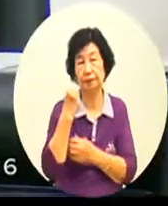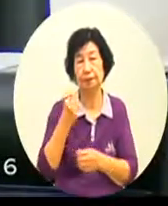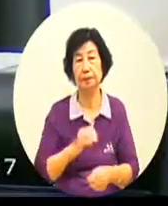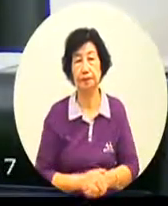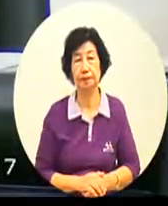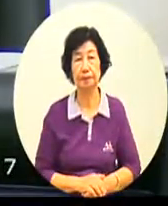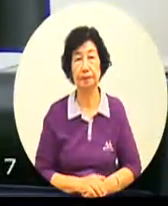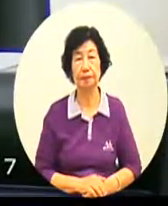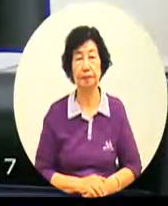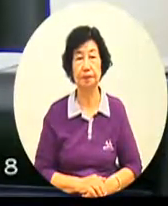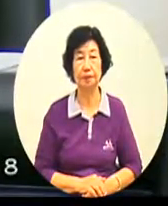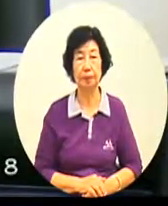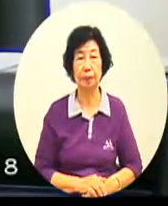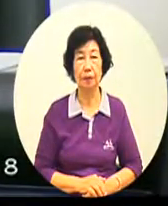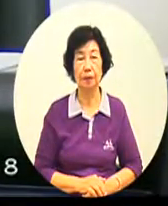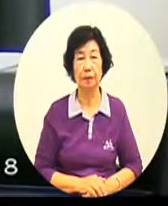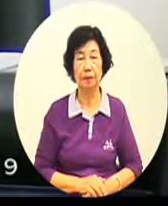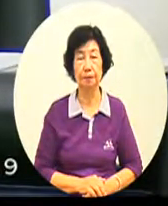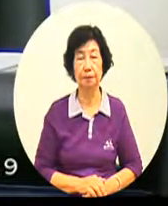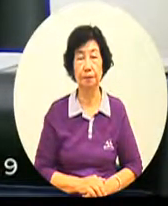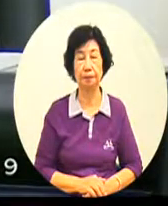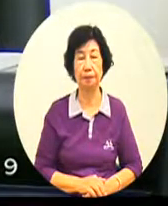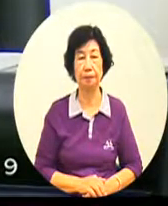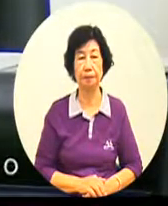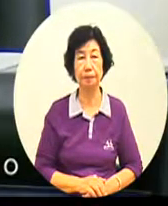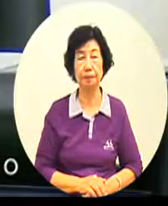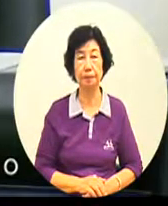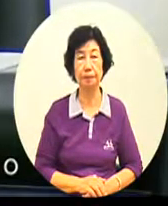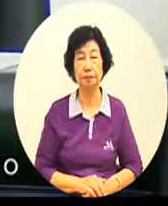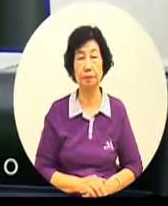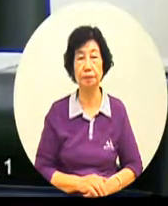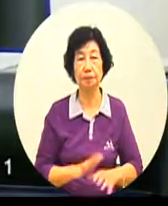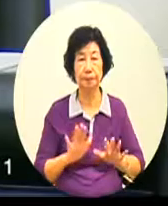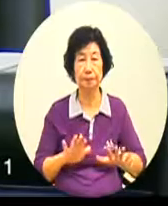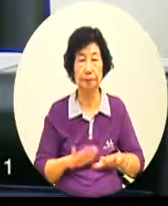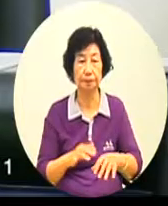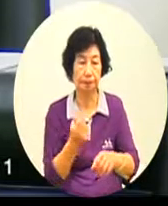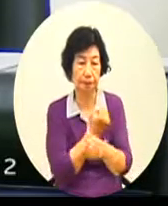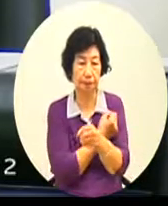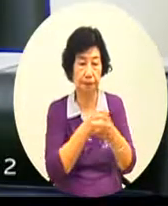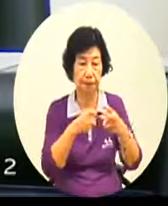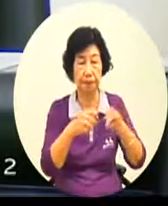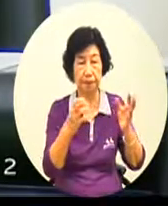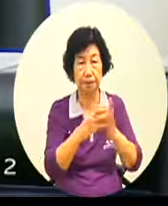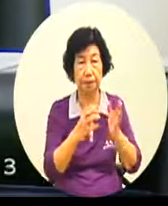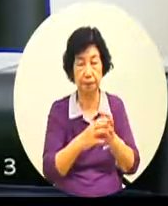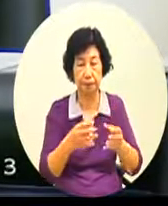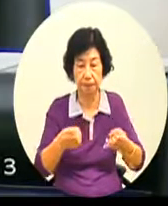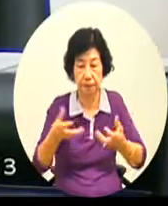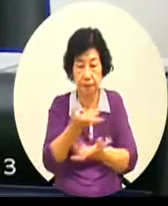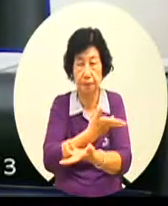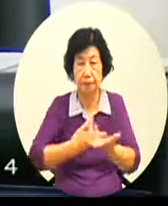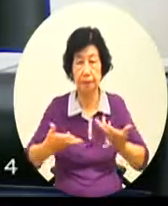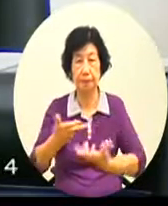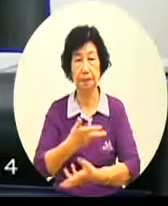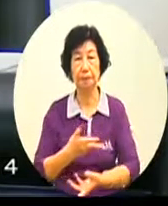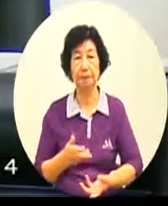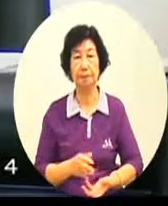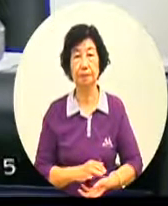那本席要来跟我们劳工局来探讨那现在其实非